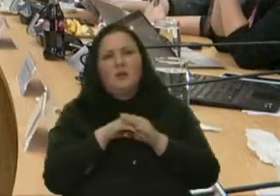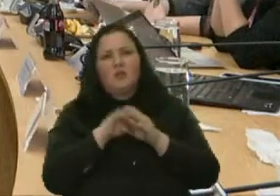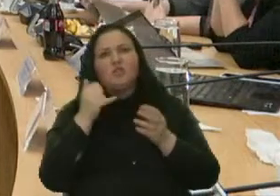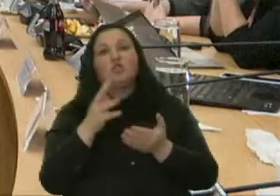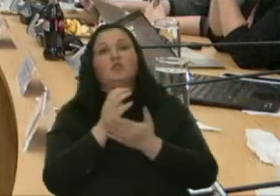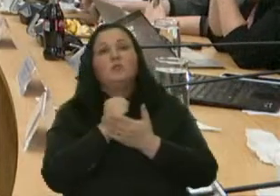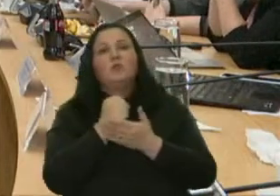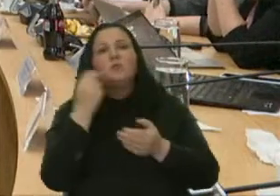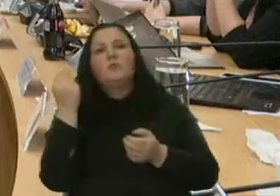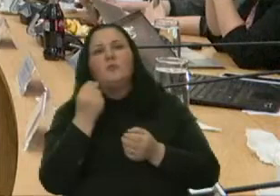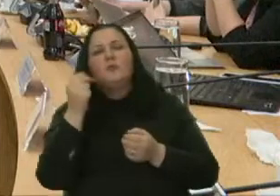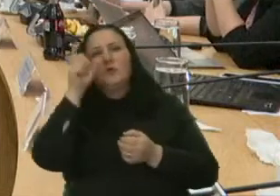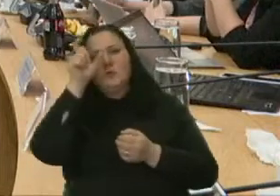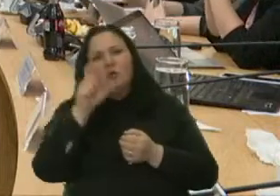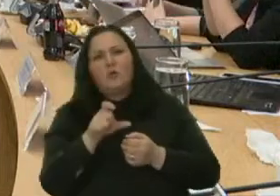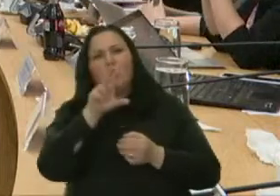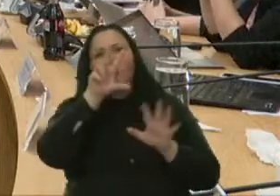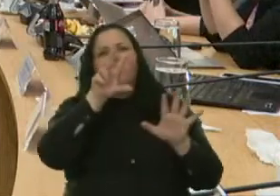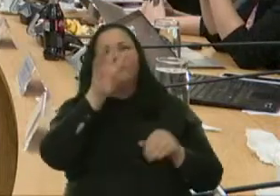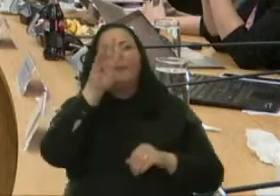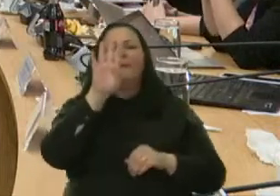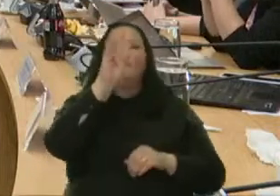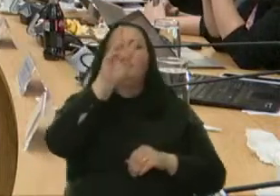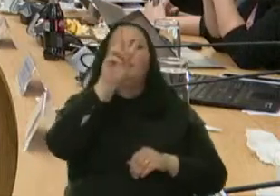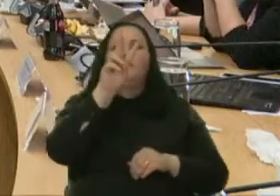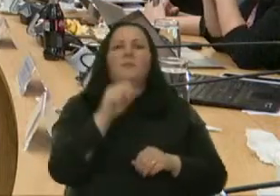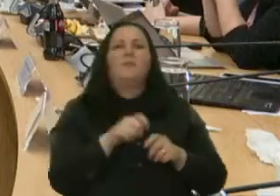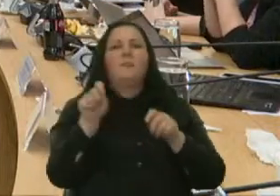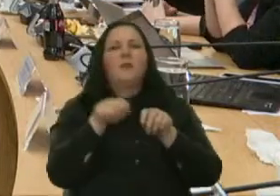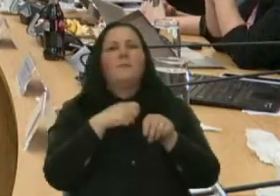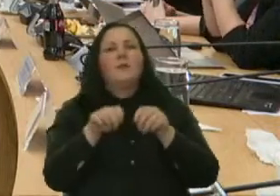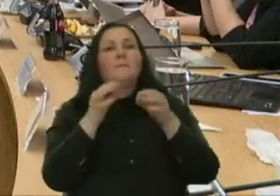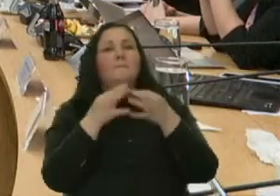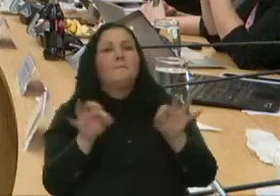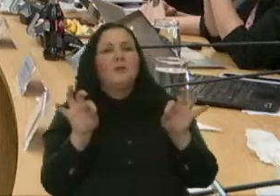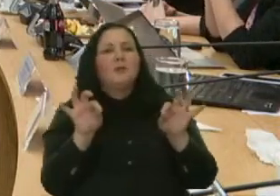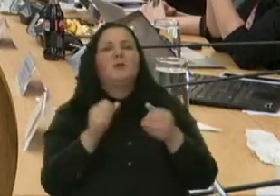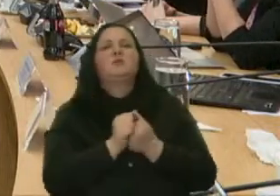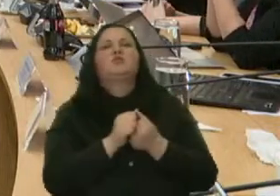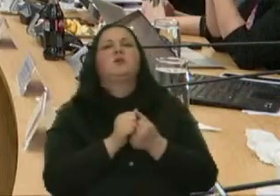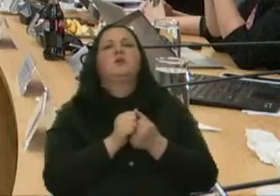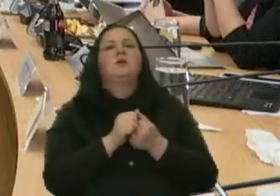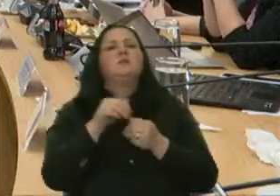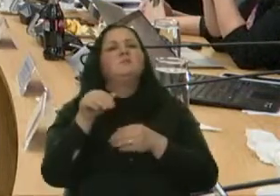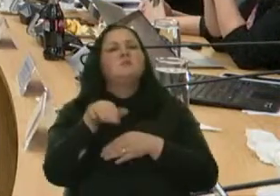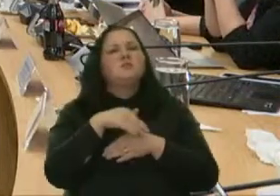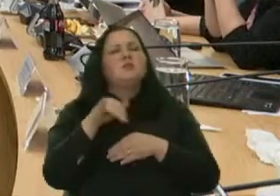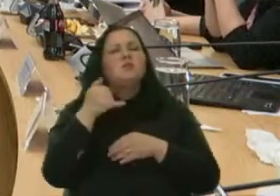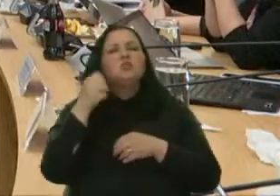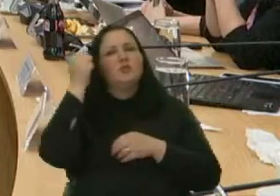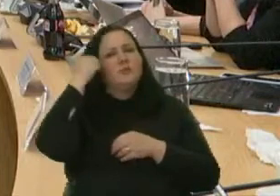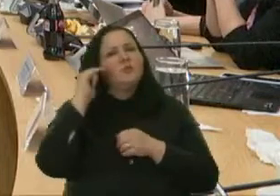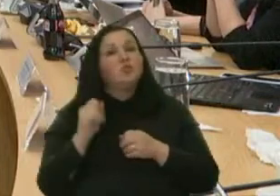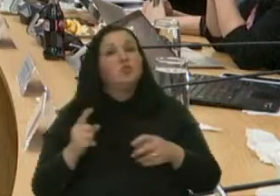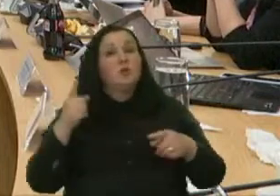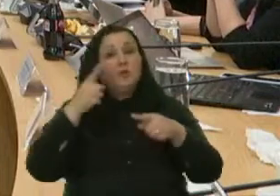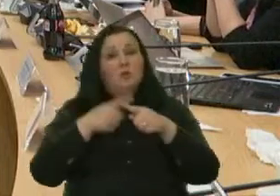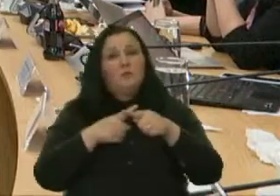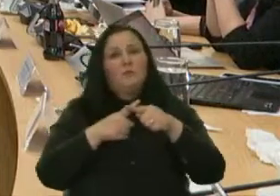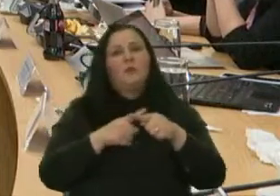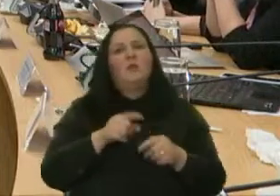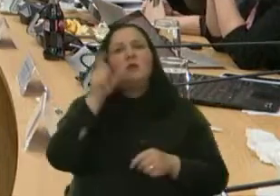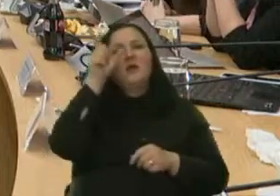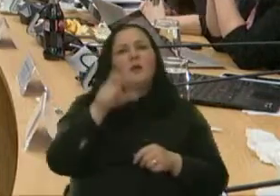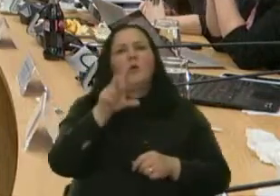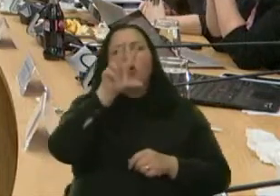bugetar pentru capitolul 84 B2 amenajare modernizare străzi piațete și adăugarea la capitolul